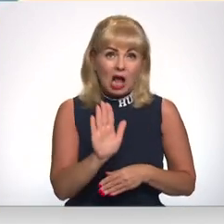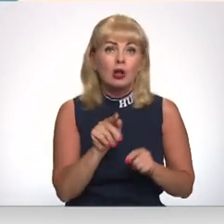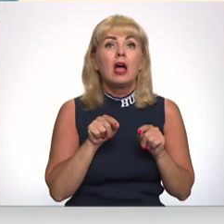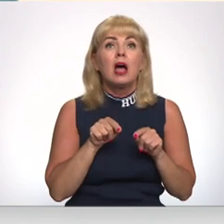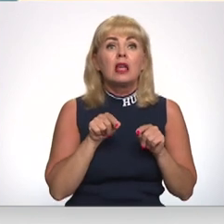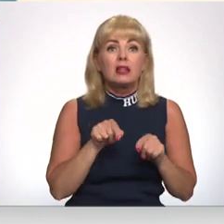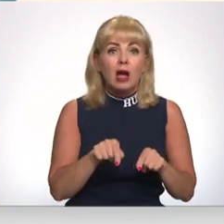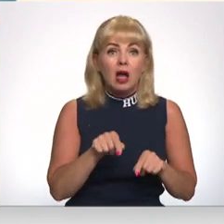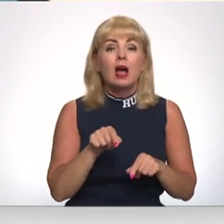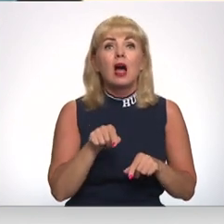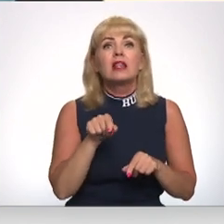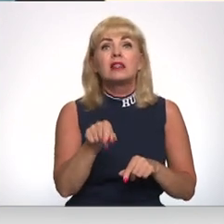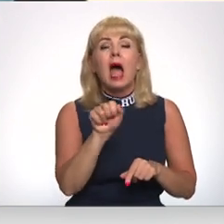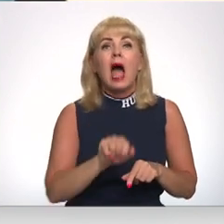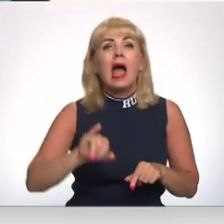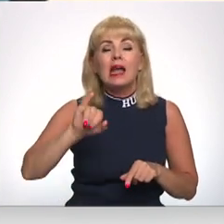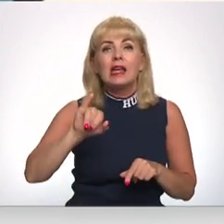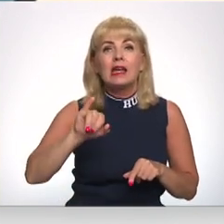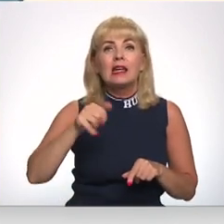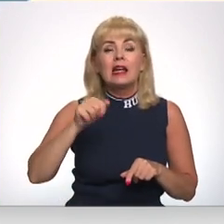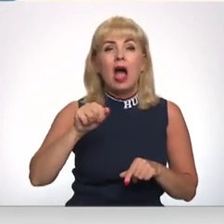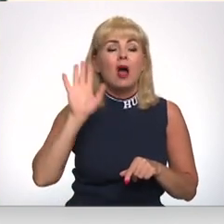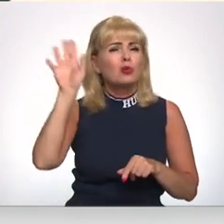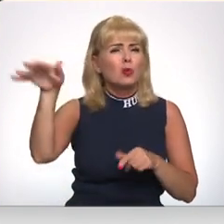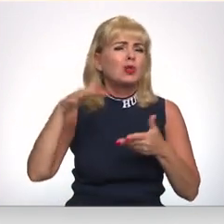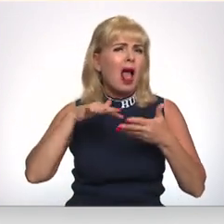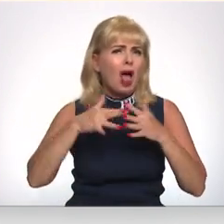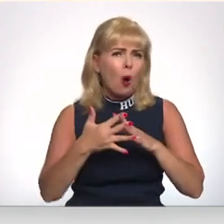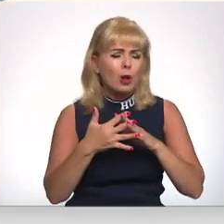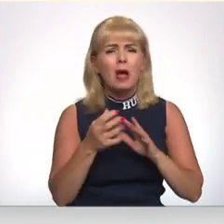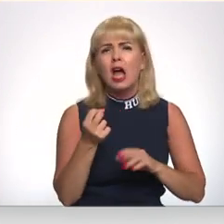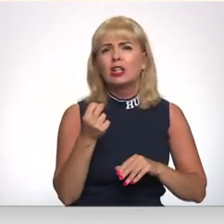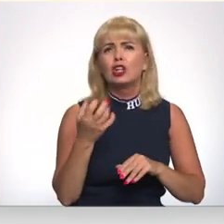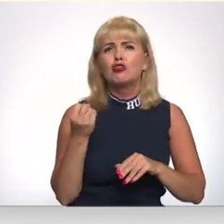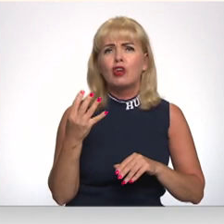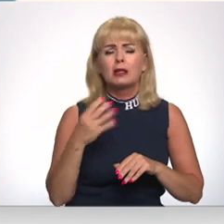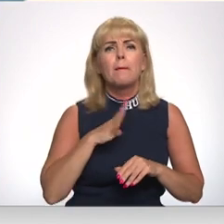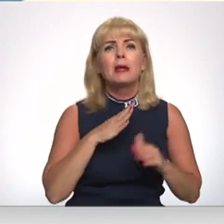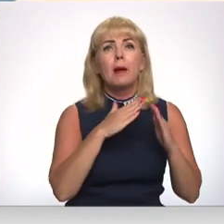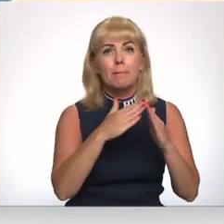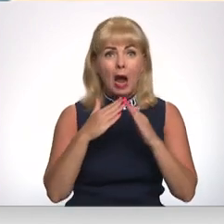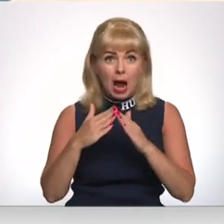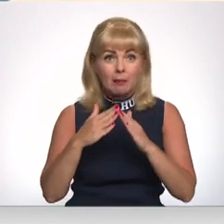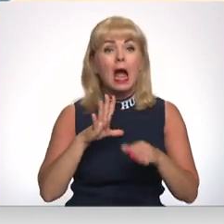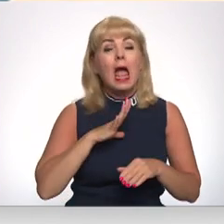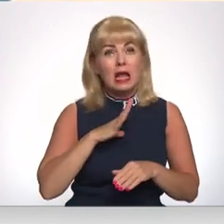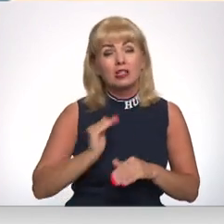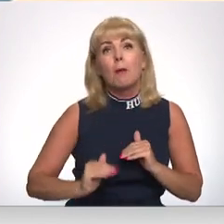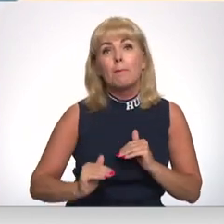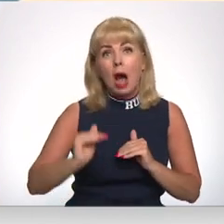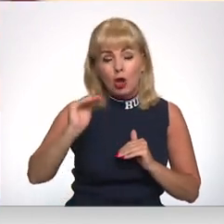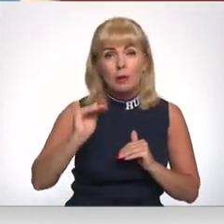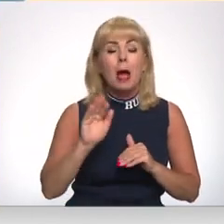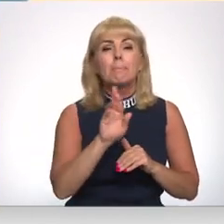taigā, uz taigu, Ģerēviņā. 13-14 mājas bija. Tā man pagāja tur bērnība.